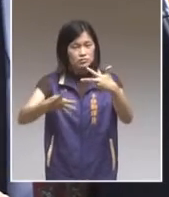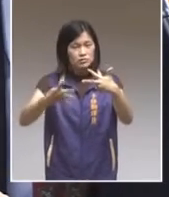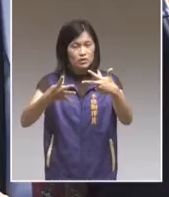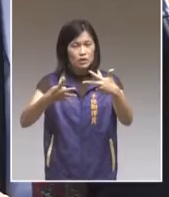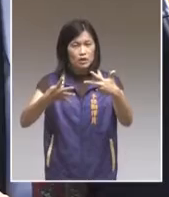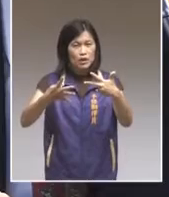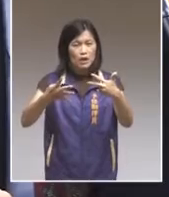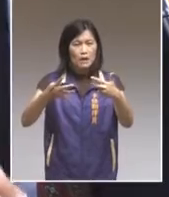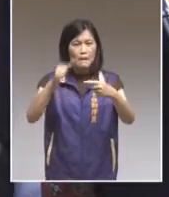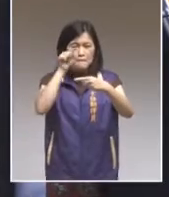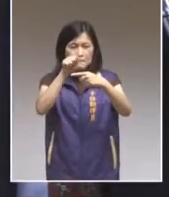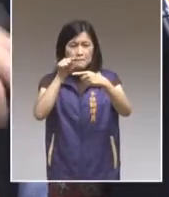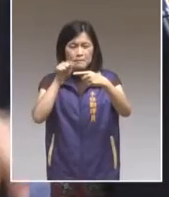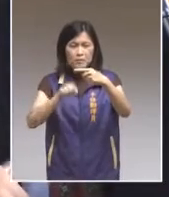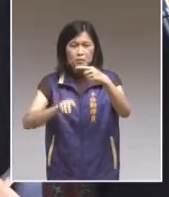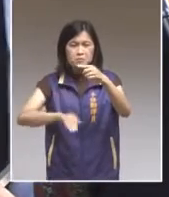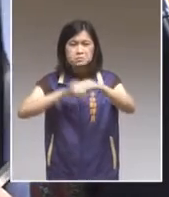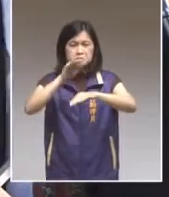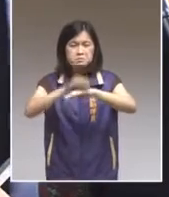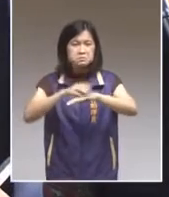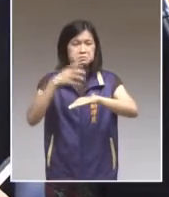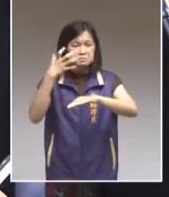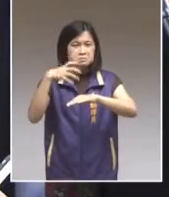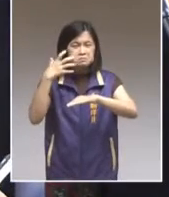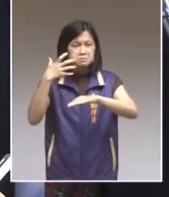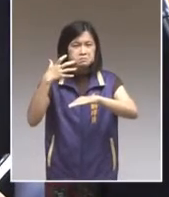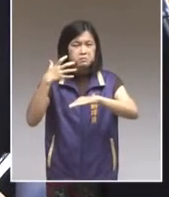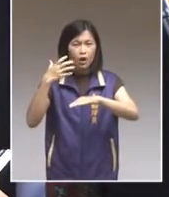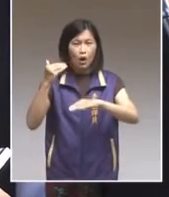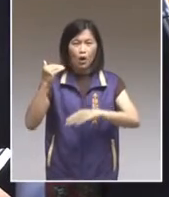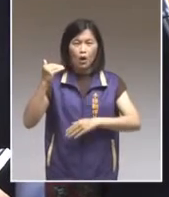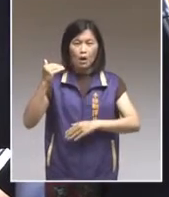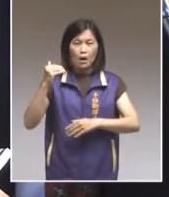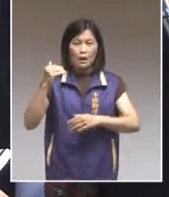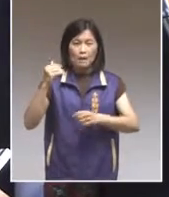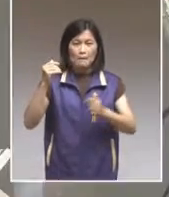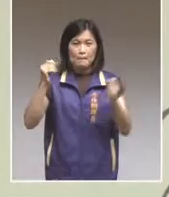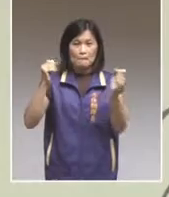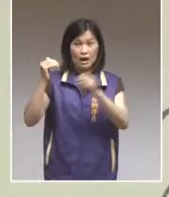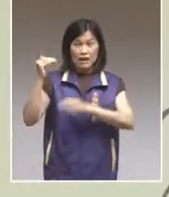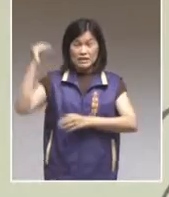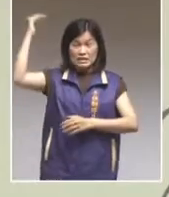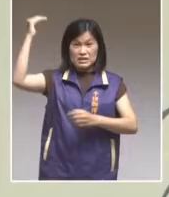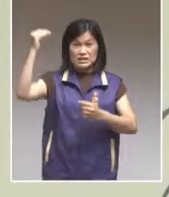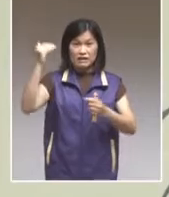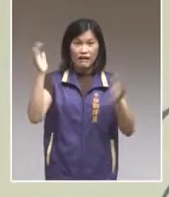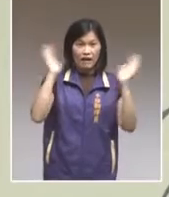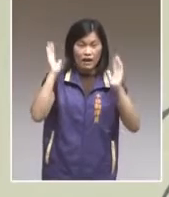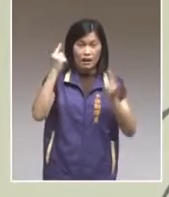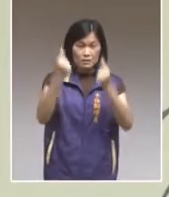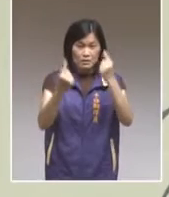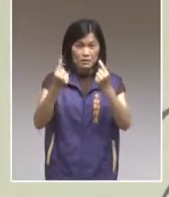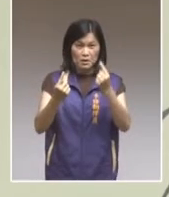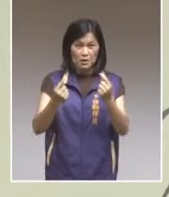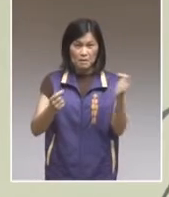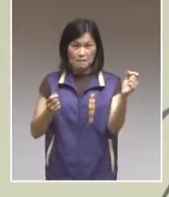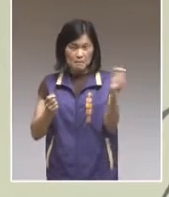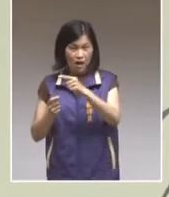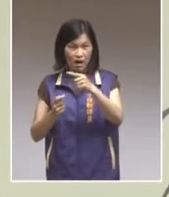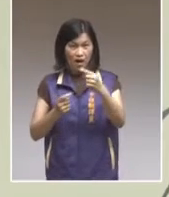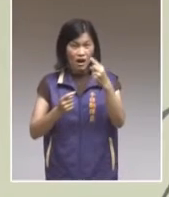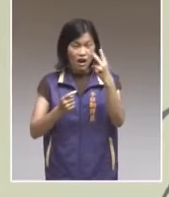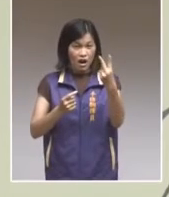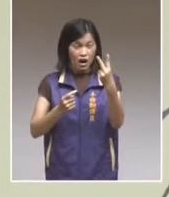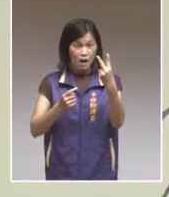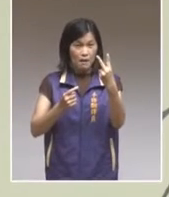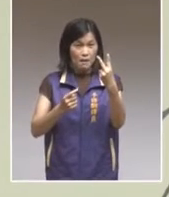均的效价是分别是成人的 2.5 倍跟2倍，所以可以显示莫